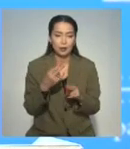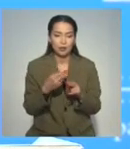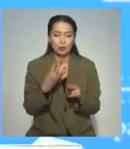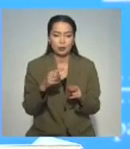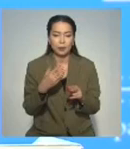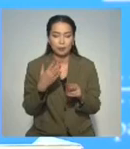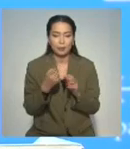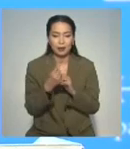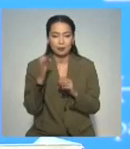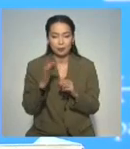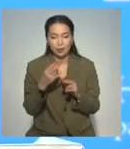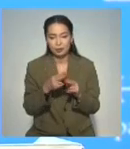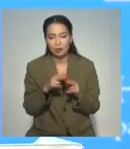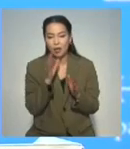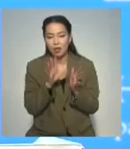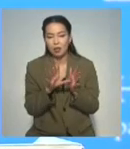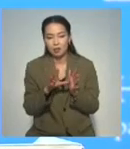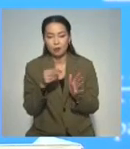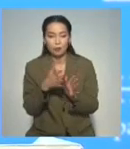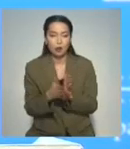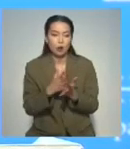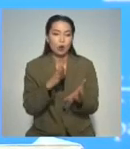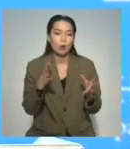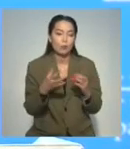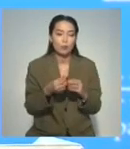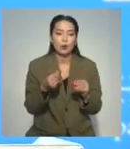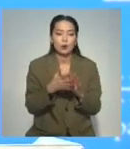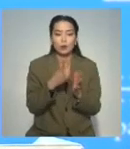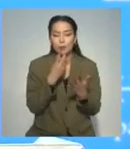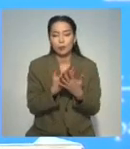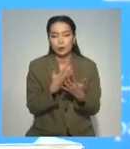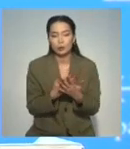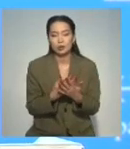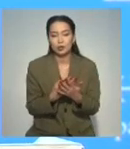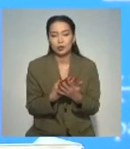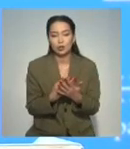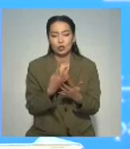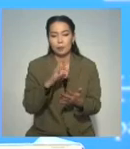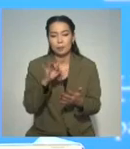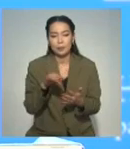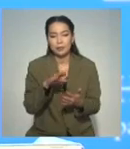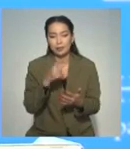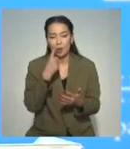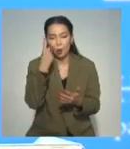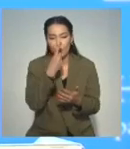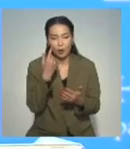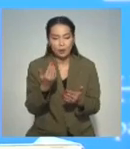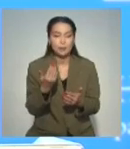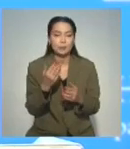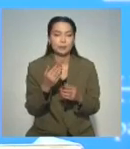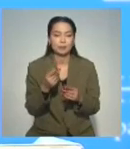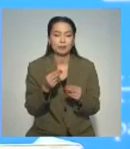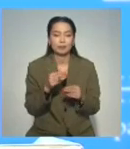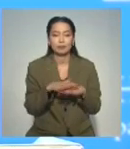затраты энергоснабжающих организаций. Общий объем средств составляет 143 миллиарда тенге в год, которые без повышения тарифа можно направить